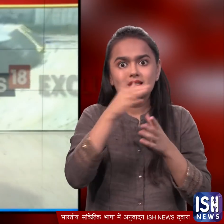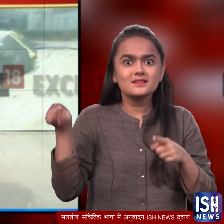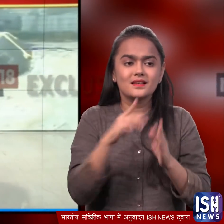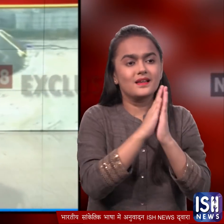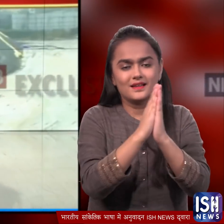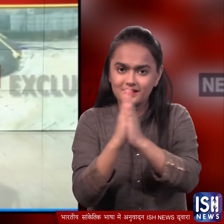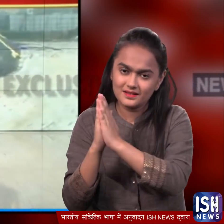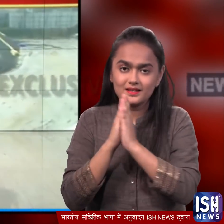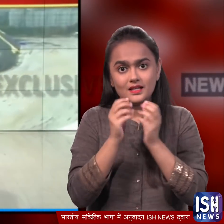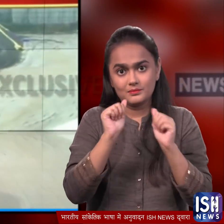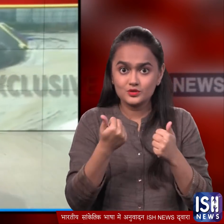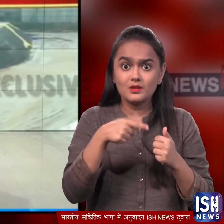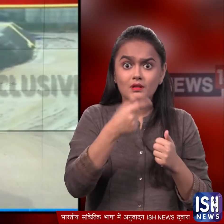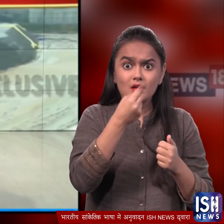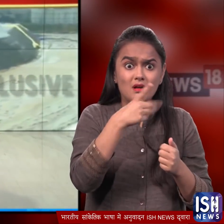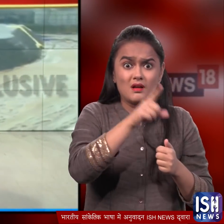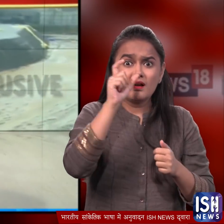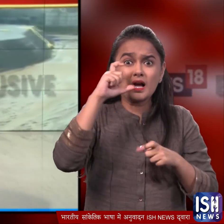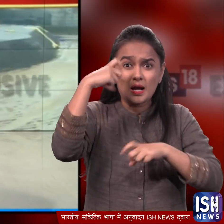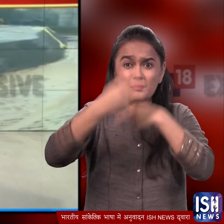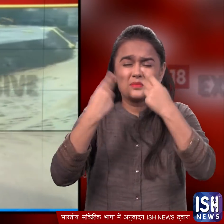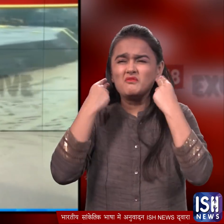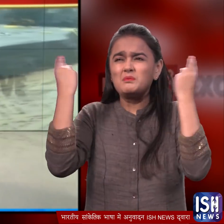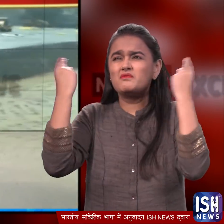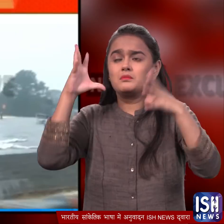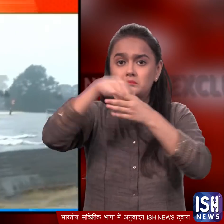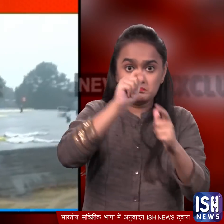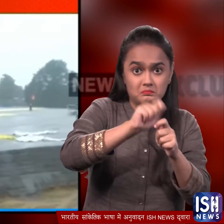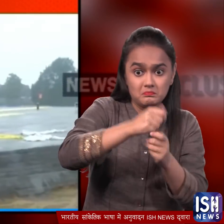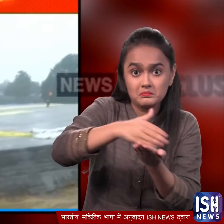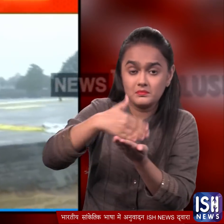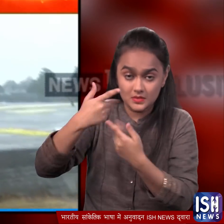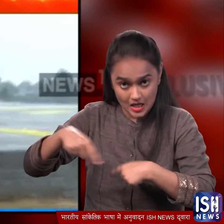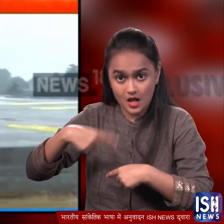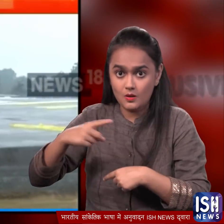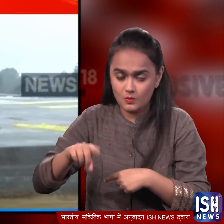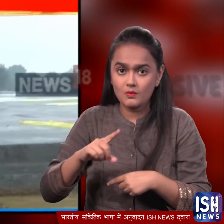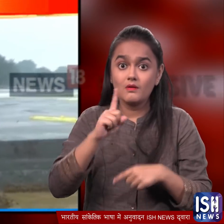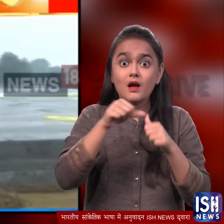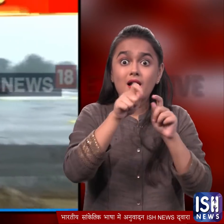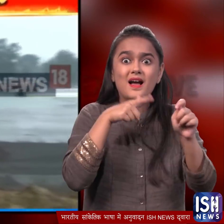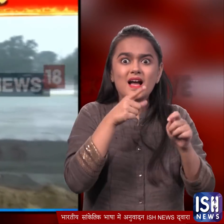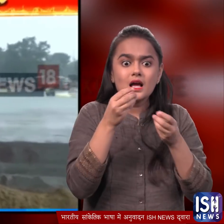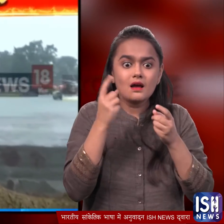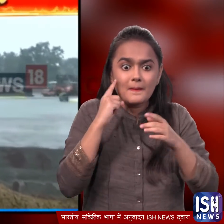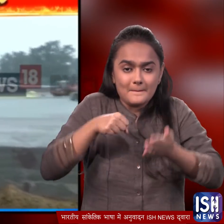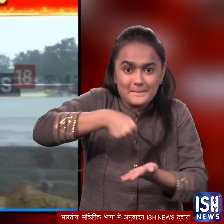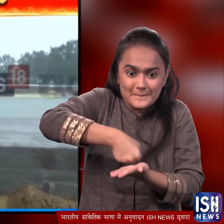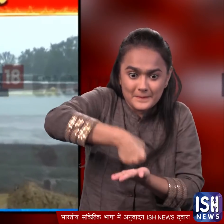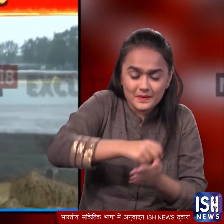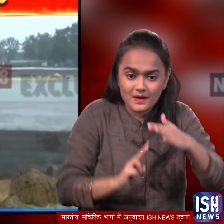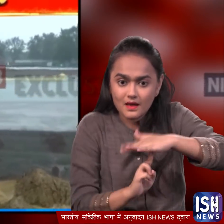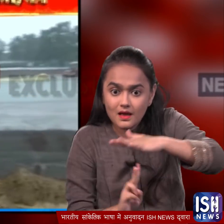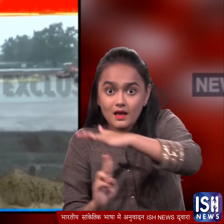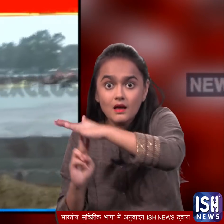पाएंगे। मंदिर बनाने के काम में कई नामी कंपनियां जुटी हुई हैं। और उन्होंने अयोध्या में राम मंदिर की नींव तैयार कर दी,